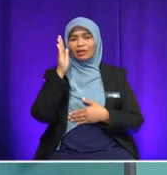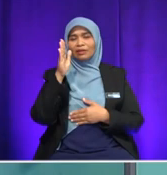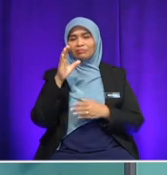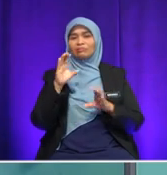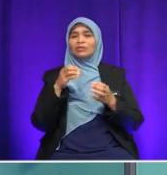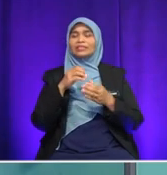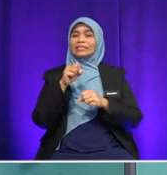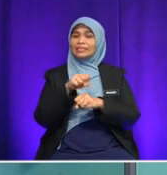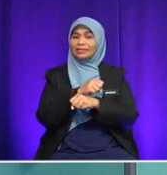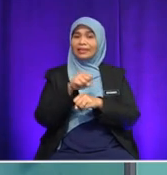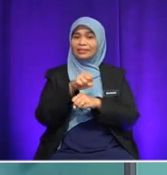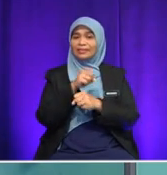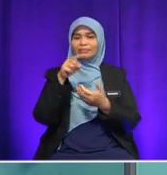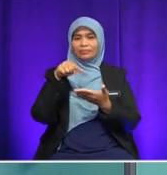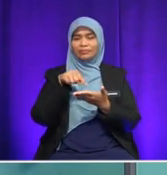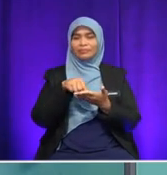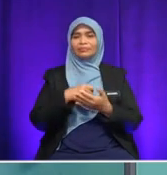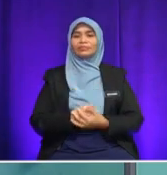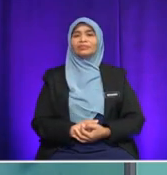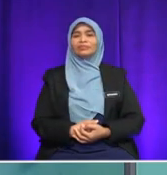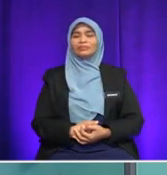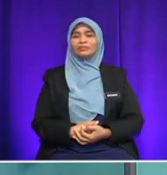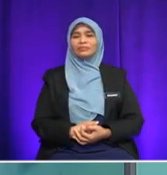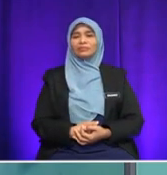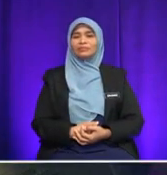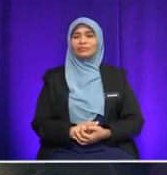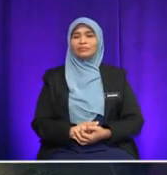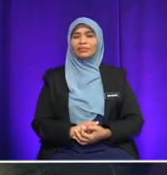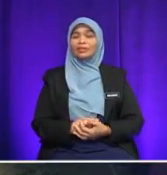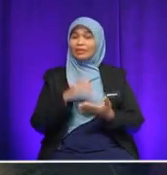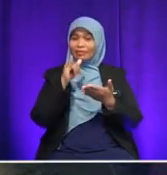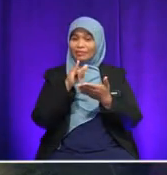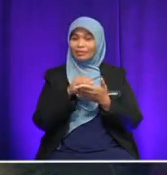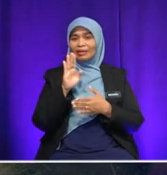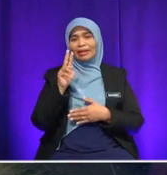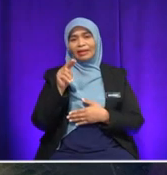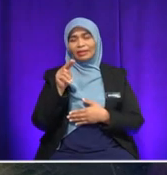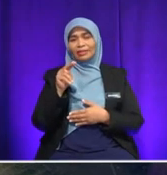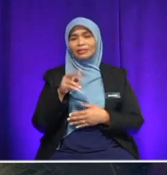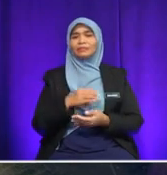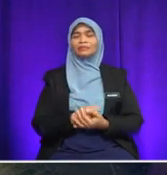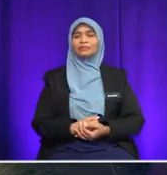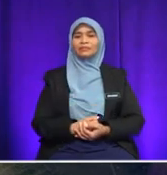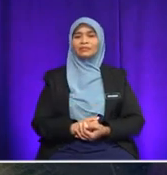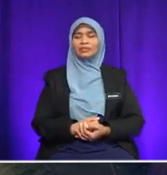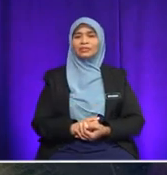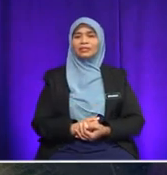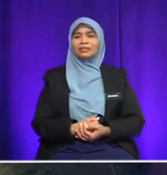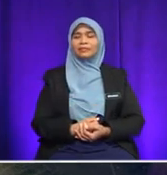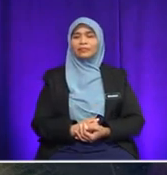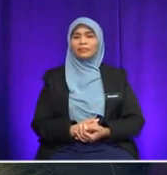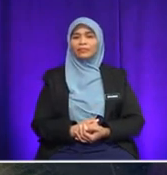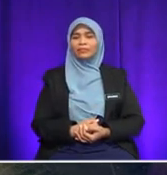mendeklamasikan rangkap-rangkap sajak ini. Okey, baik. Itu sekejap lagi cikgu diakhiri rancangan nanti